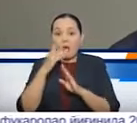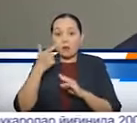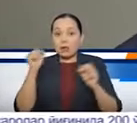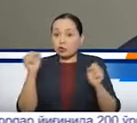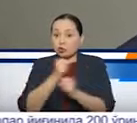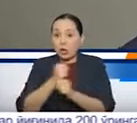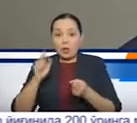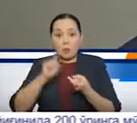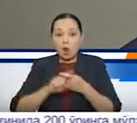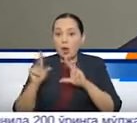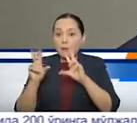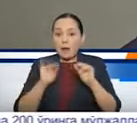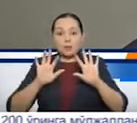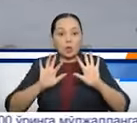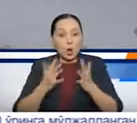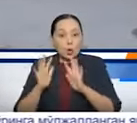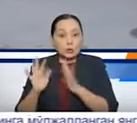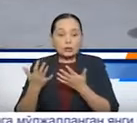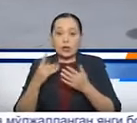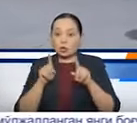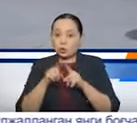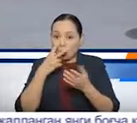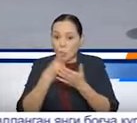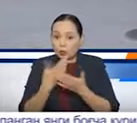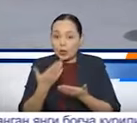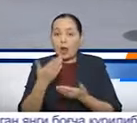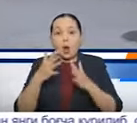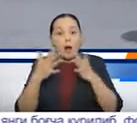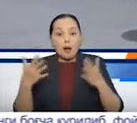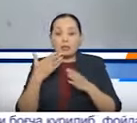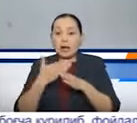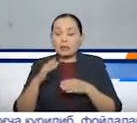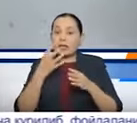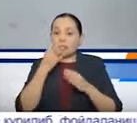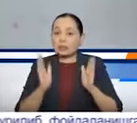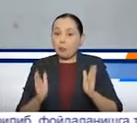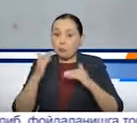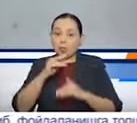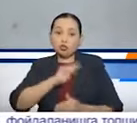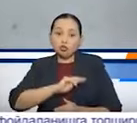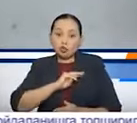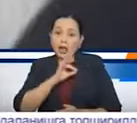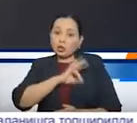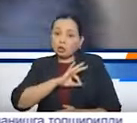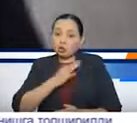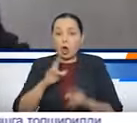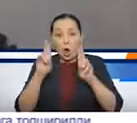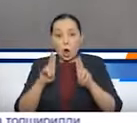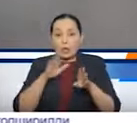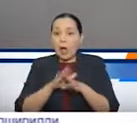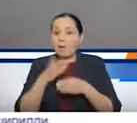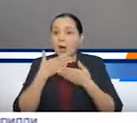chaqnashi bilan bog'liq baxtsiz hodisalar tahlili shuni ko'rsatmoqdaki, ularning aksariyat qismi isitish pechlarini ishlatishda xavfsizlik qoidalariga